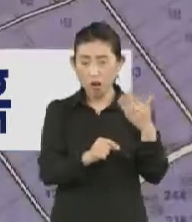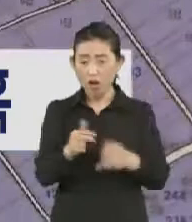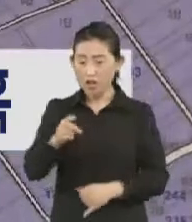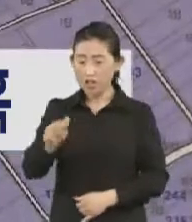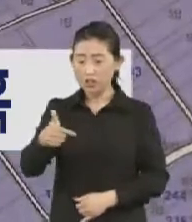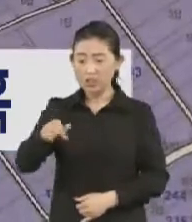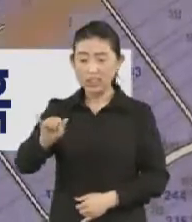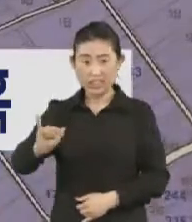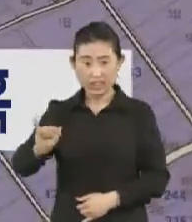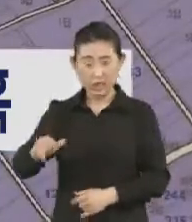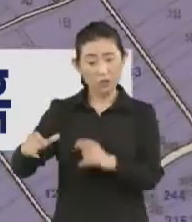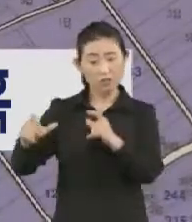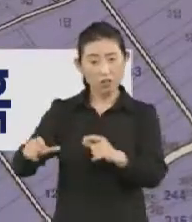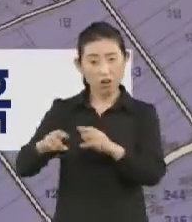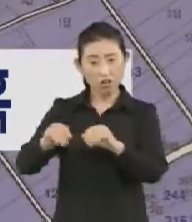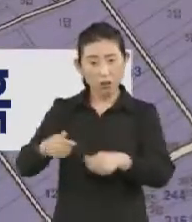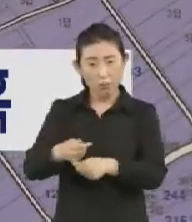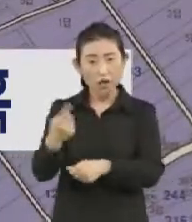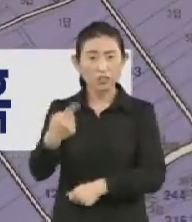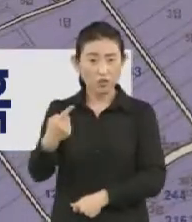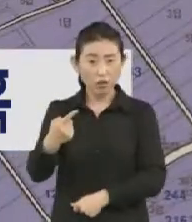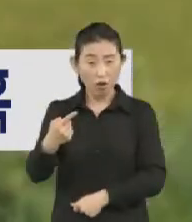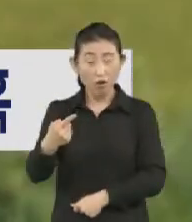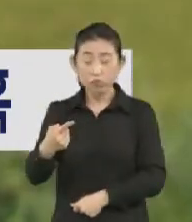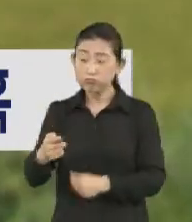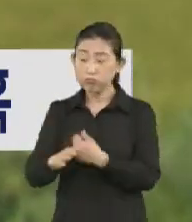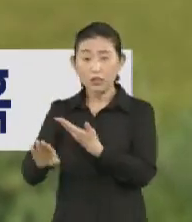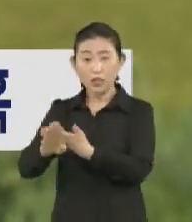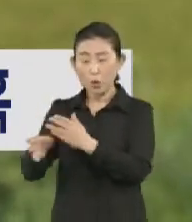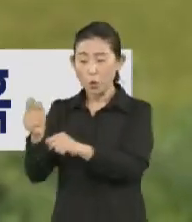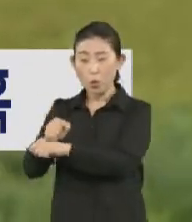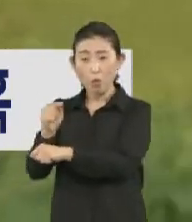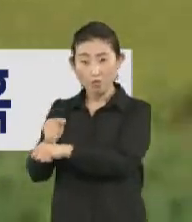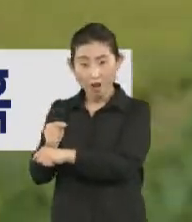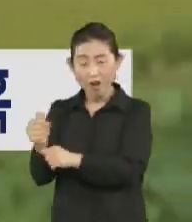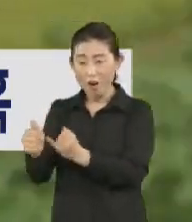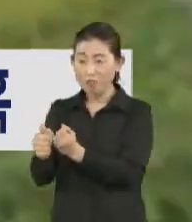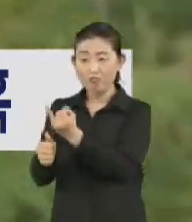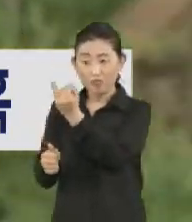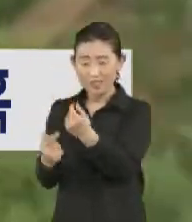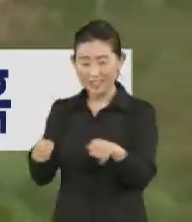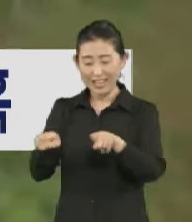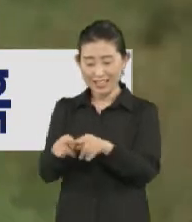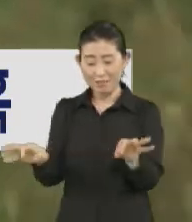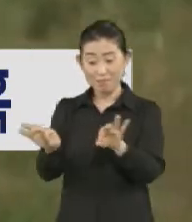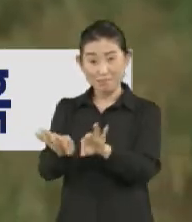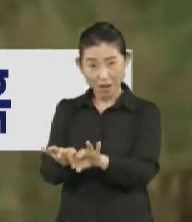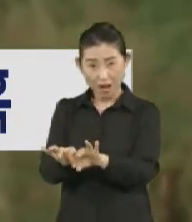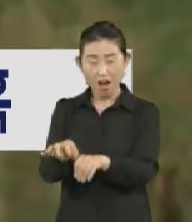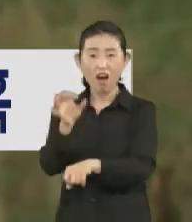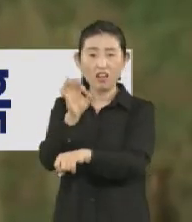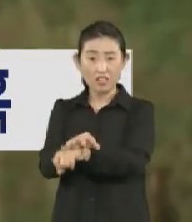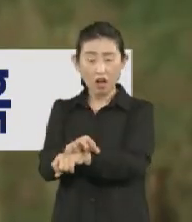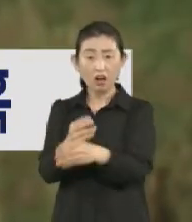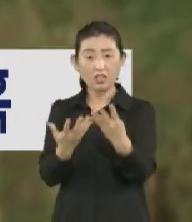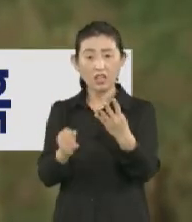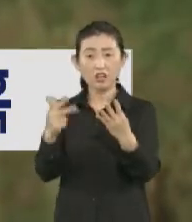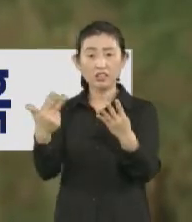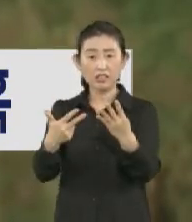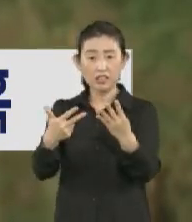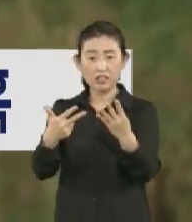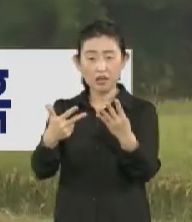연기면 연기 리 농 지 천 어제 고 미터를 행복청 다른 고장 b 씨의 부인과 함께 공동으로 4억 8천